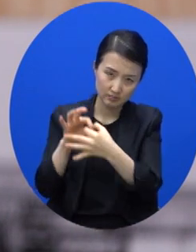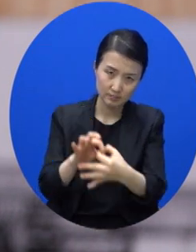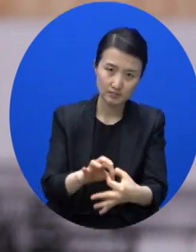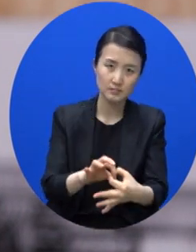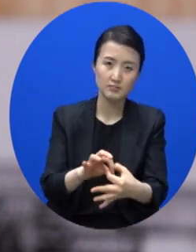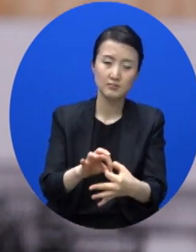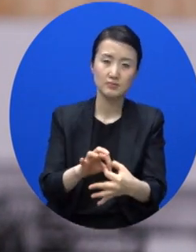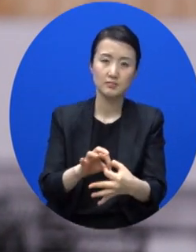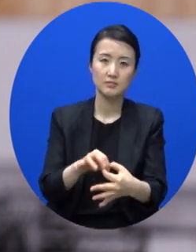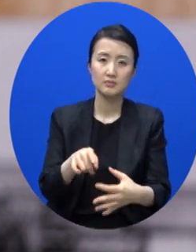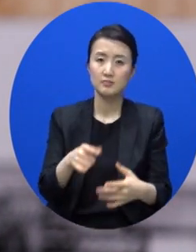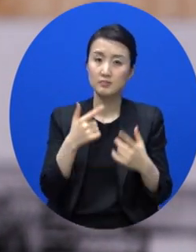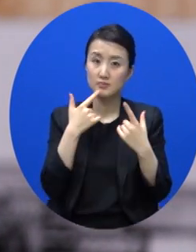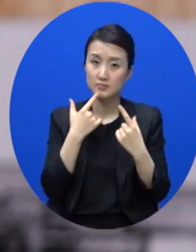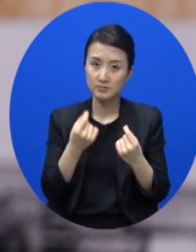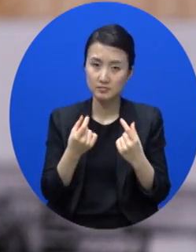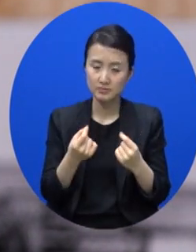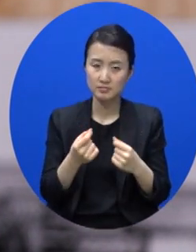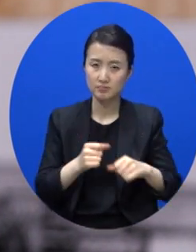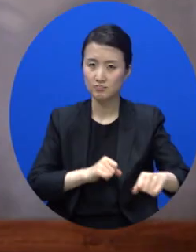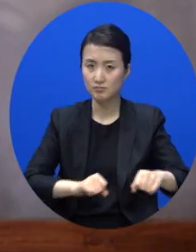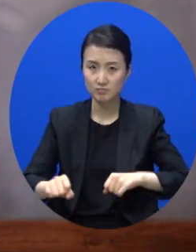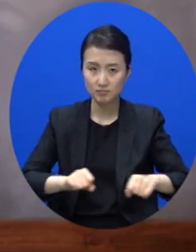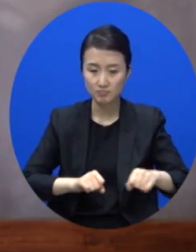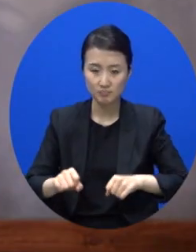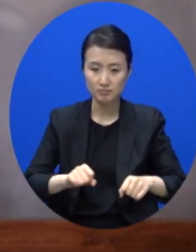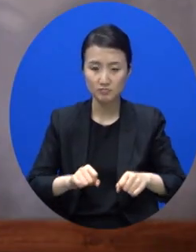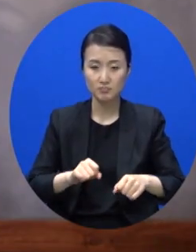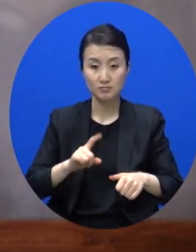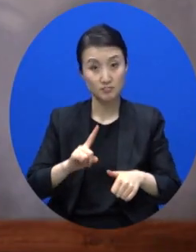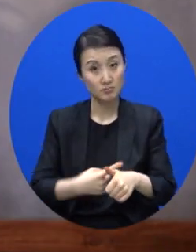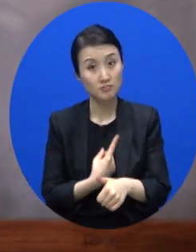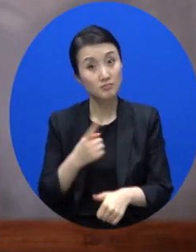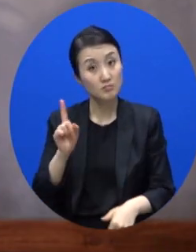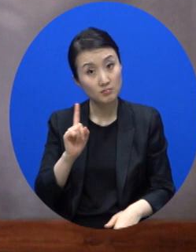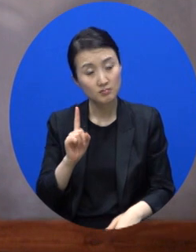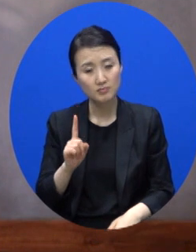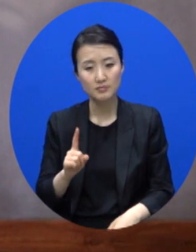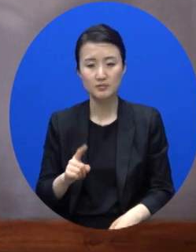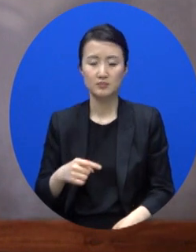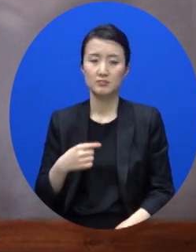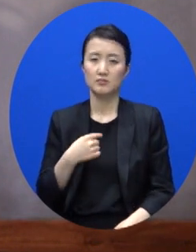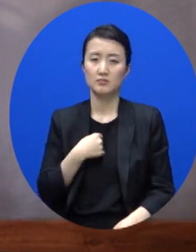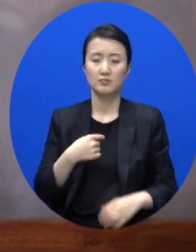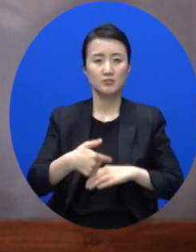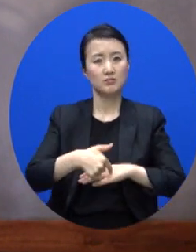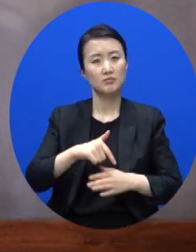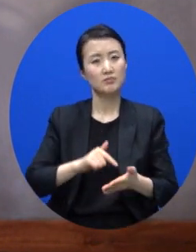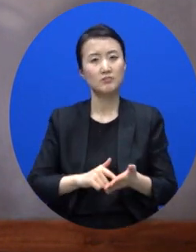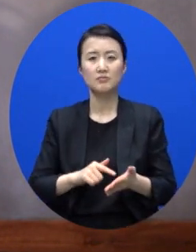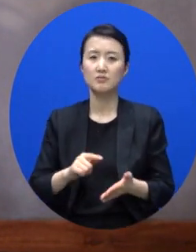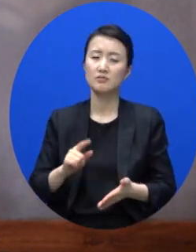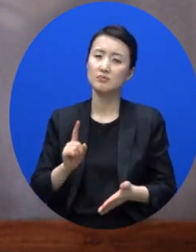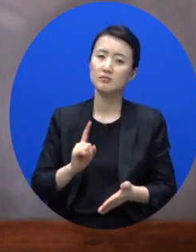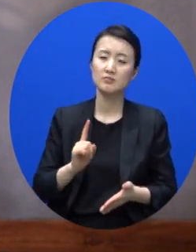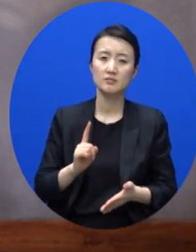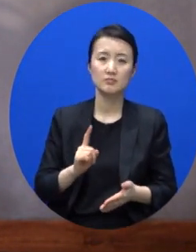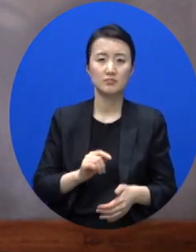이렇게 하다 보니까 내가 무엇인가 경주에서 해야 될 일을